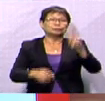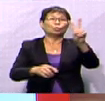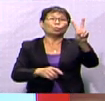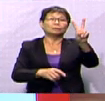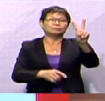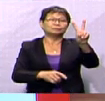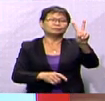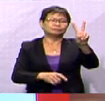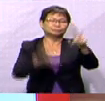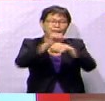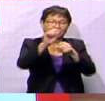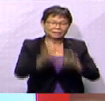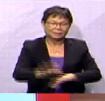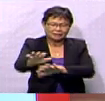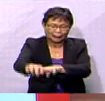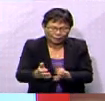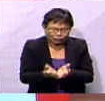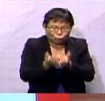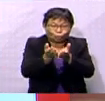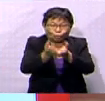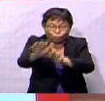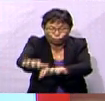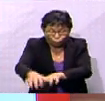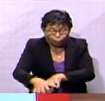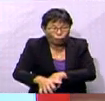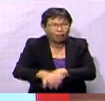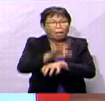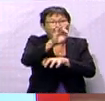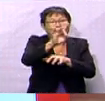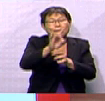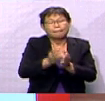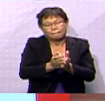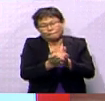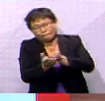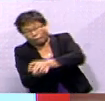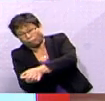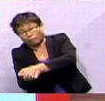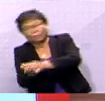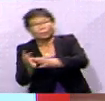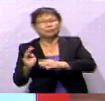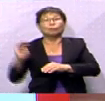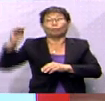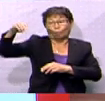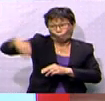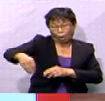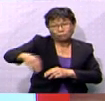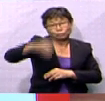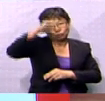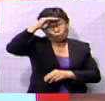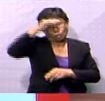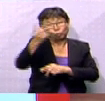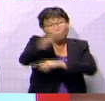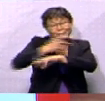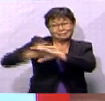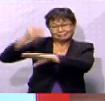Pada 14 kru kapal korek pasir JBB Rongchang 8 yang terbalik di perairan 12 Batu Barat, Tanjung Tohor, Muar Johor 2